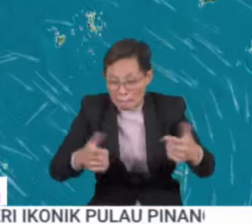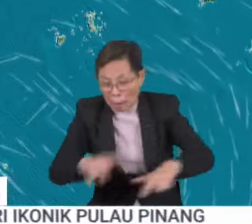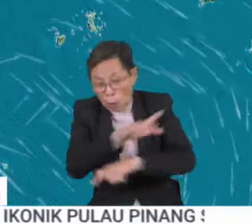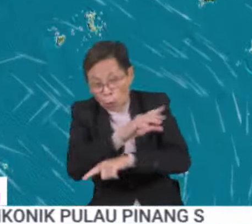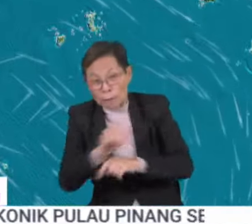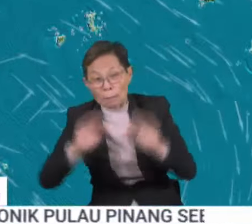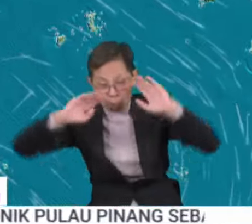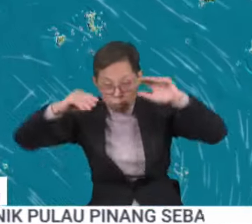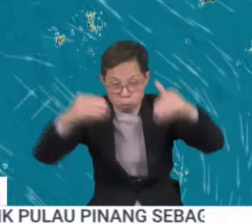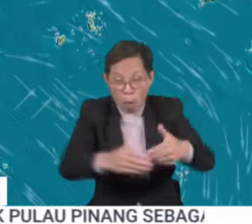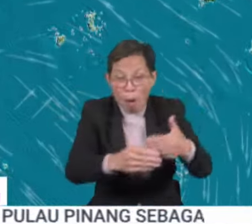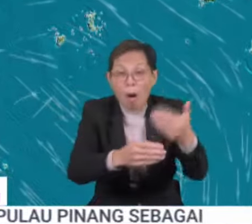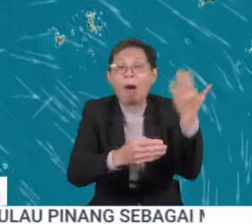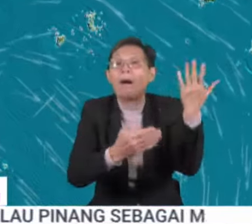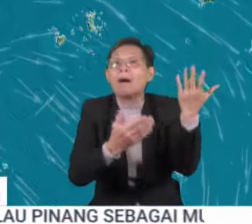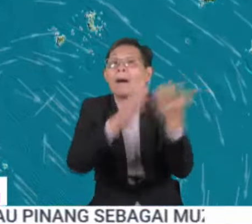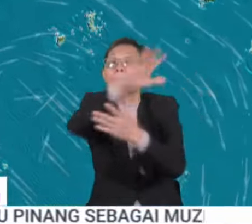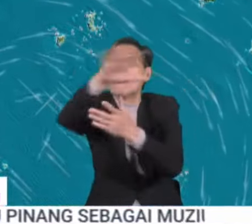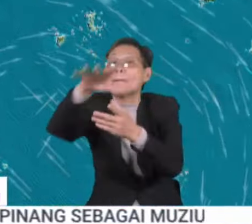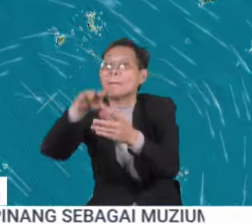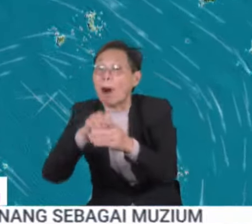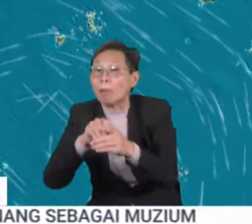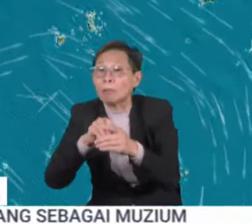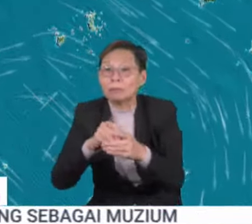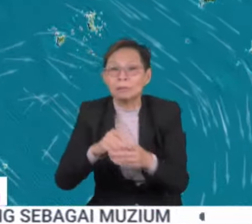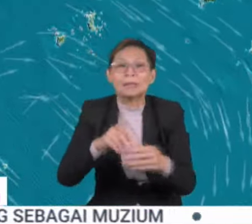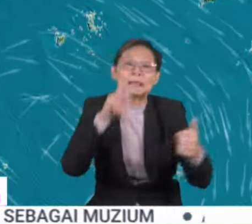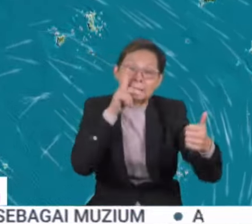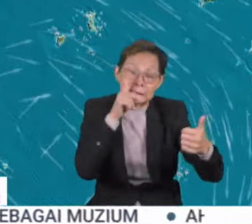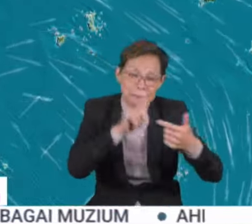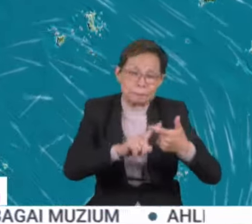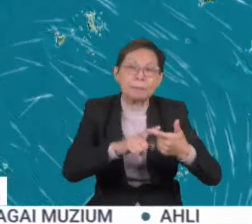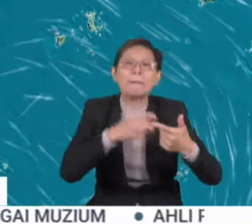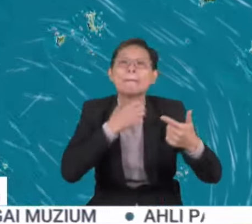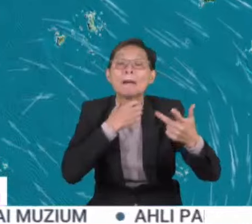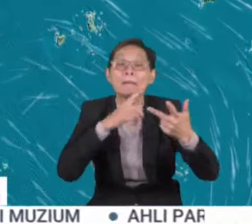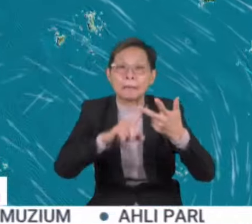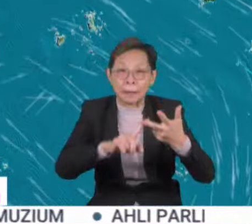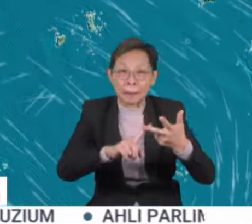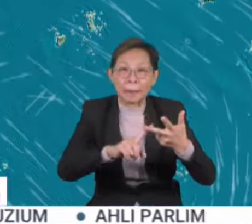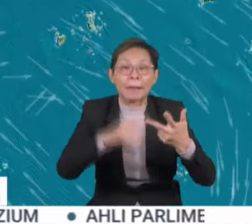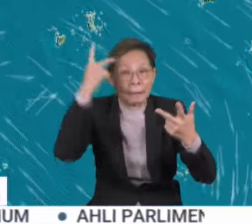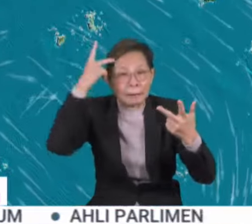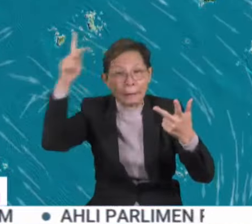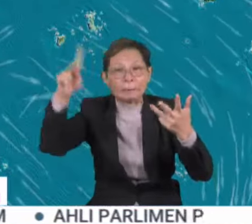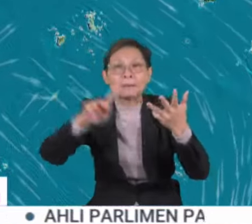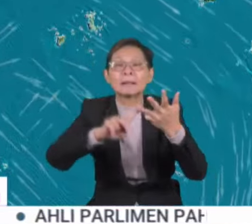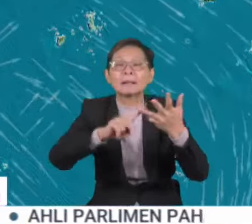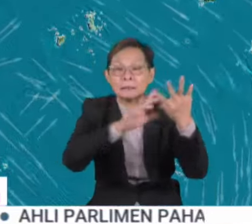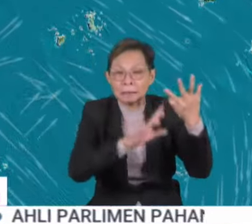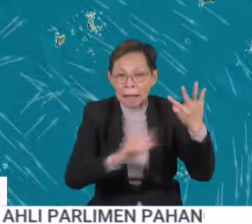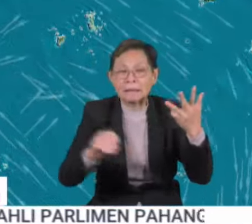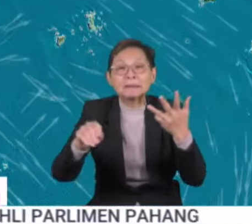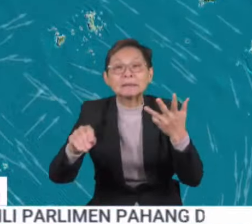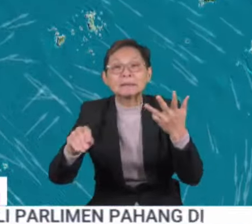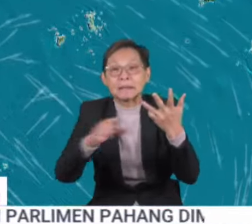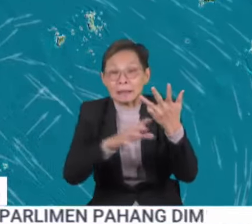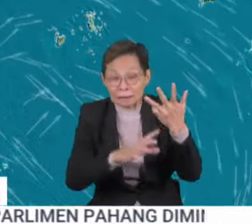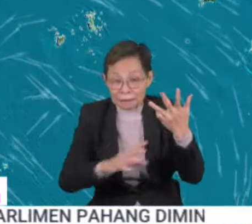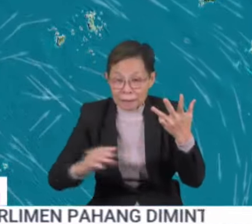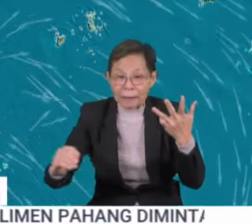tertumpu di bahagian pedalaman yang melibatkan pedalaman negeri Kedah, Perak, pedalaman di negeri Kelantan. Begitu juga